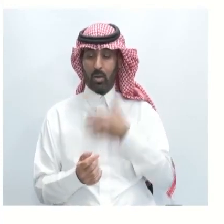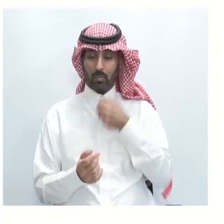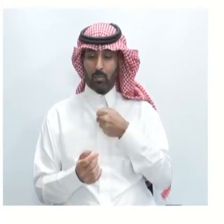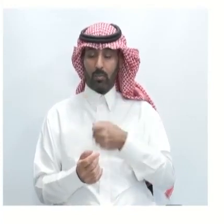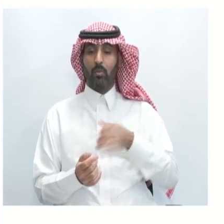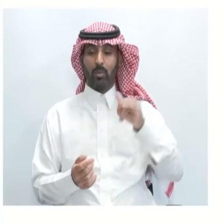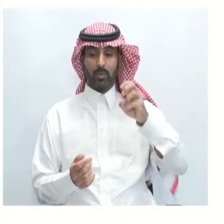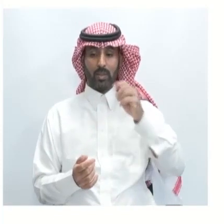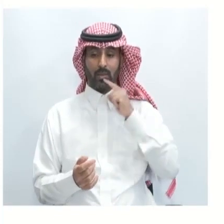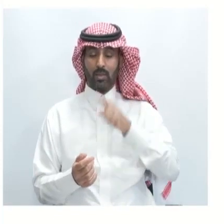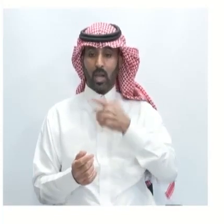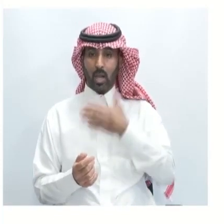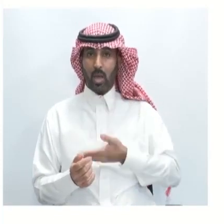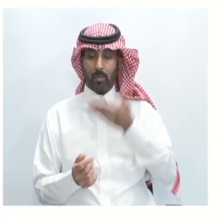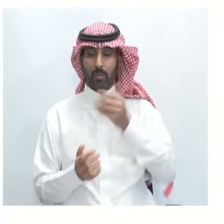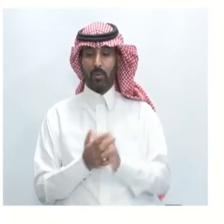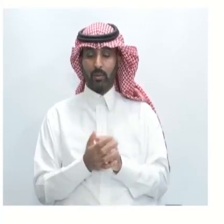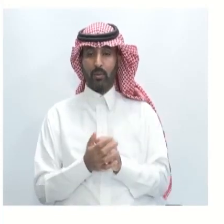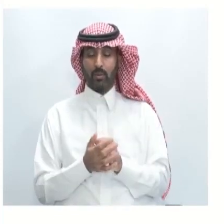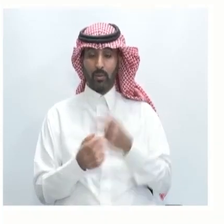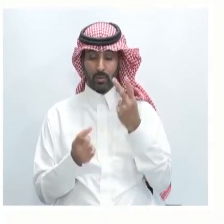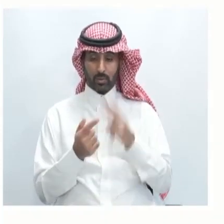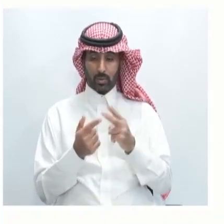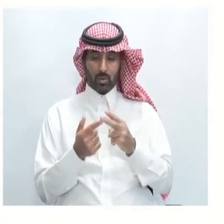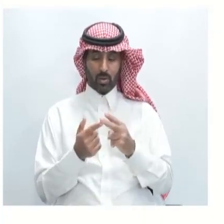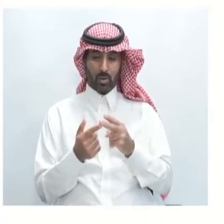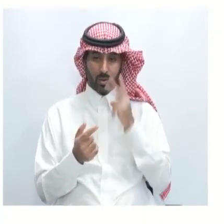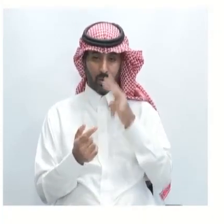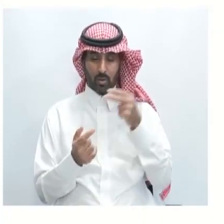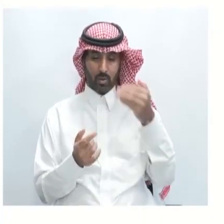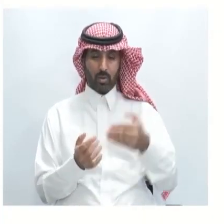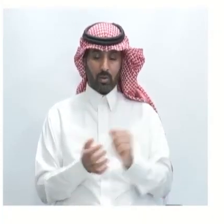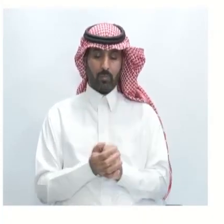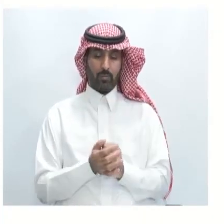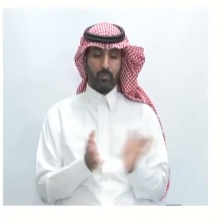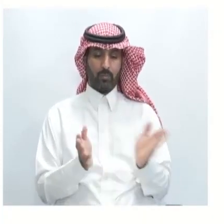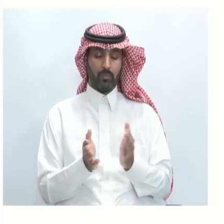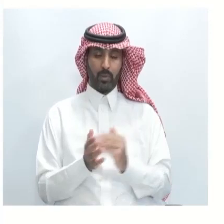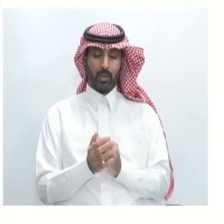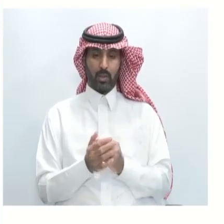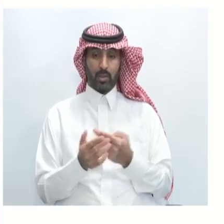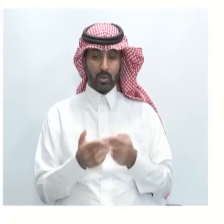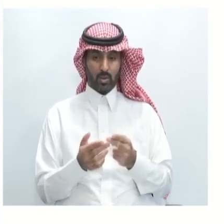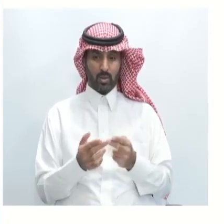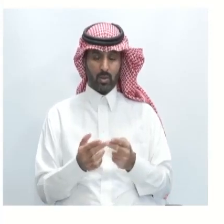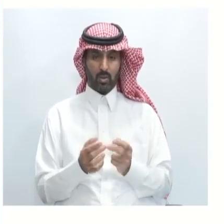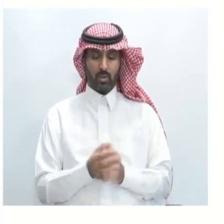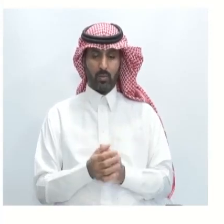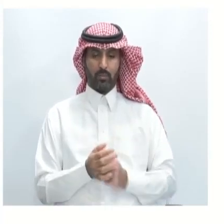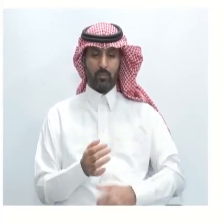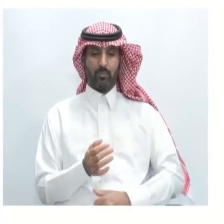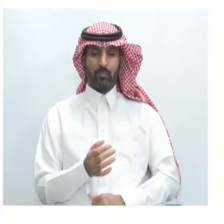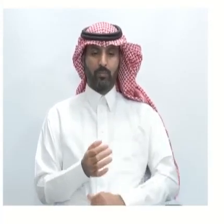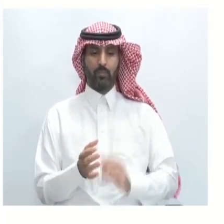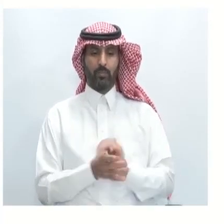نبي هذا النوع الثاني دعونا نشاهد ايضا الشروط لهذا الشكل